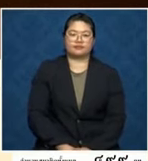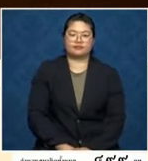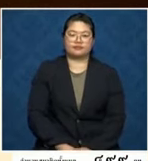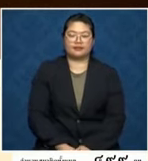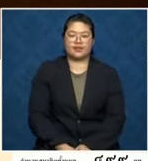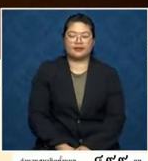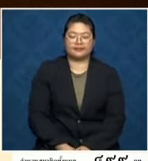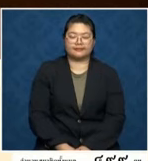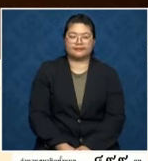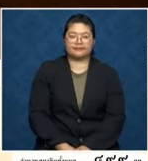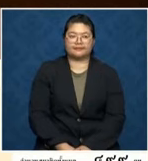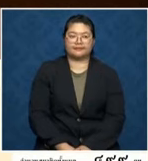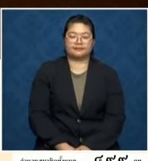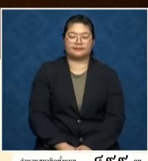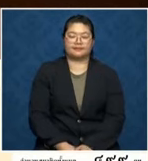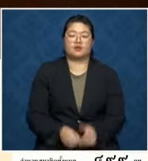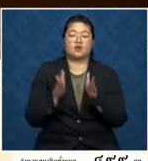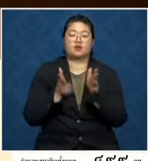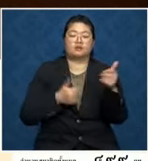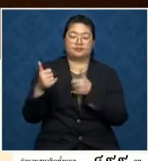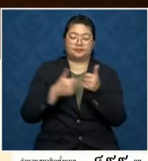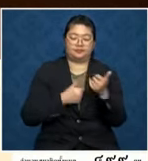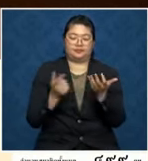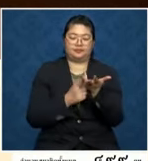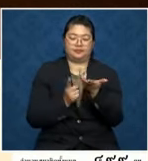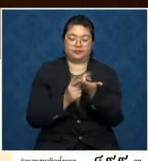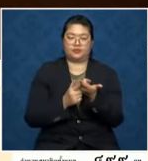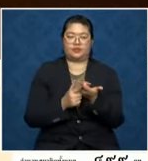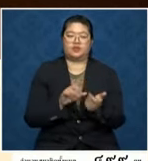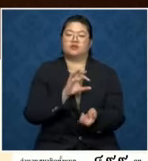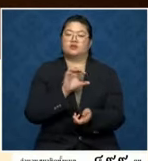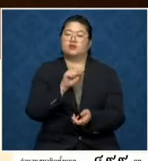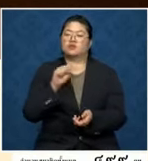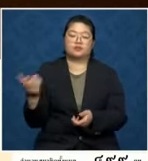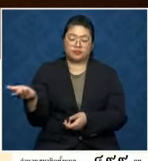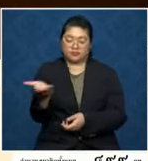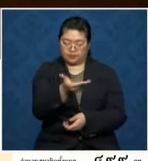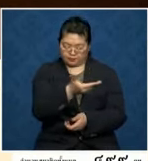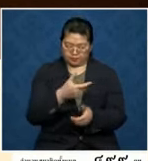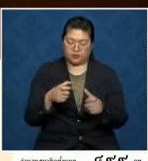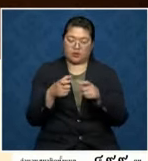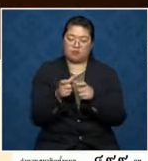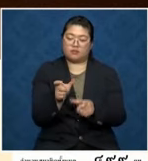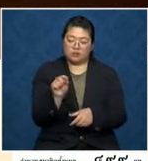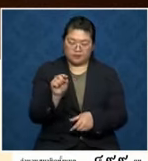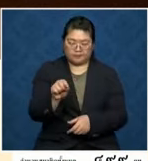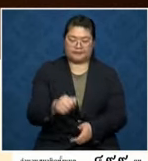ต่อไปจะเป็นการตรวจนับองค์ประชุมนะครับขอเชิญสมาชิกเข้าห้องประชุมและกดแสดงตนครับ